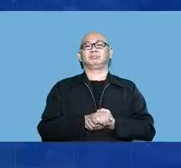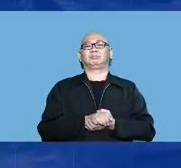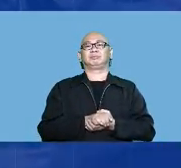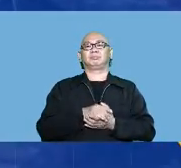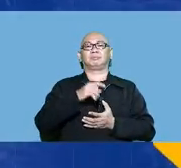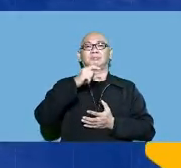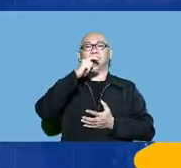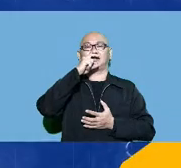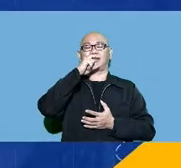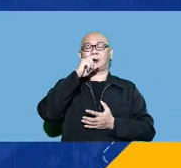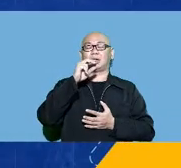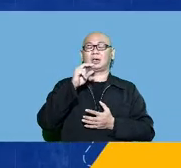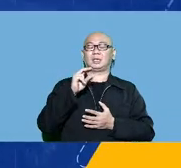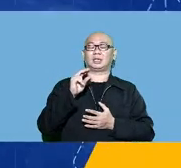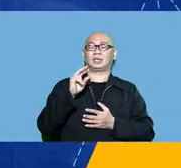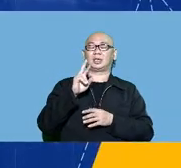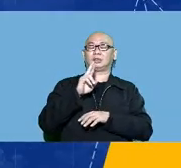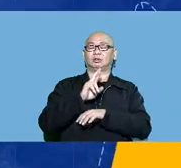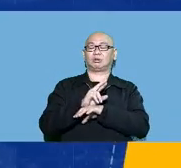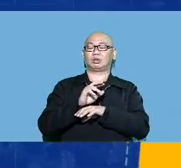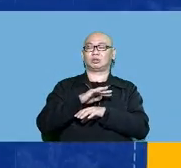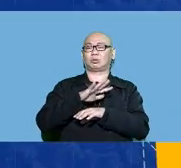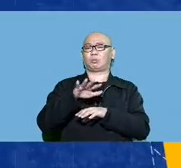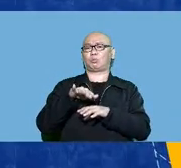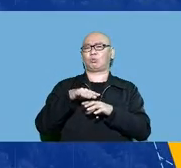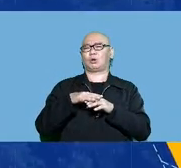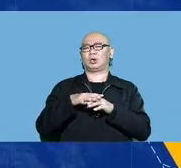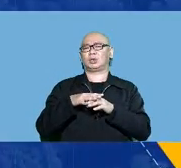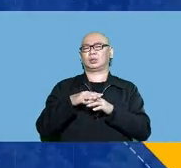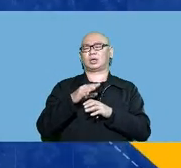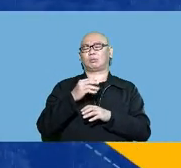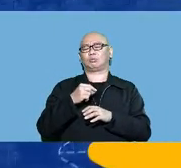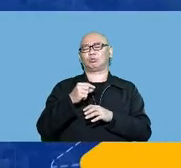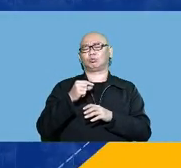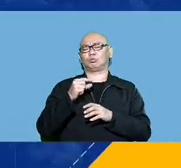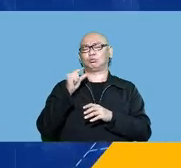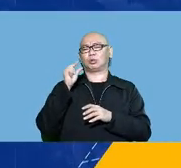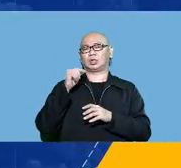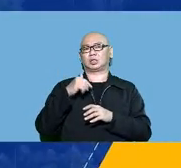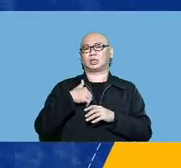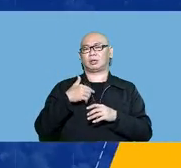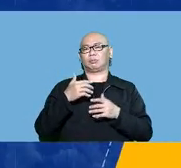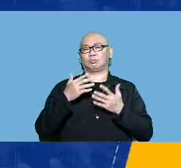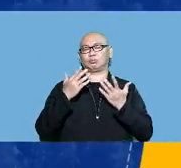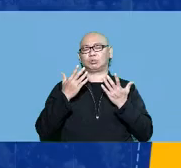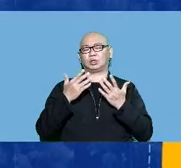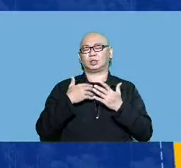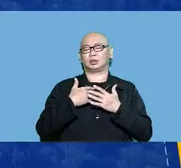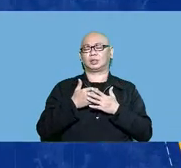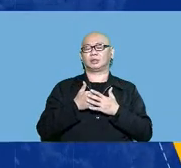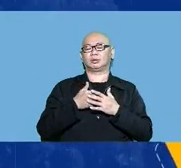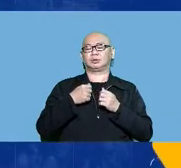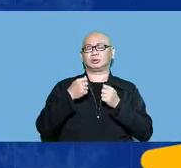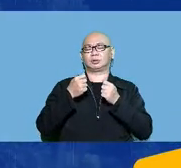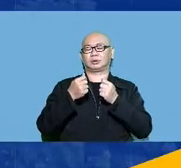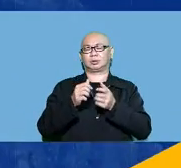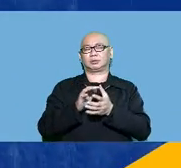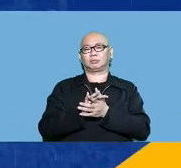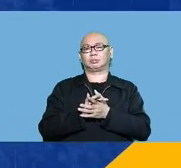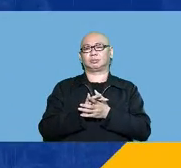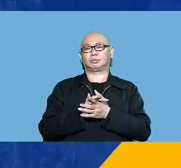Bapak Rektor, Ketua Senat dan seluruh tamu undangan yang saya muliakan, izinkan di kesempatan yang